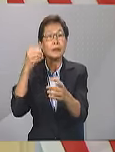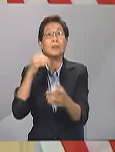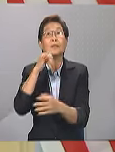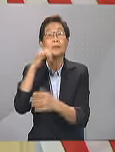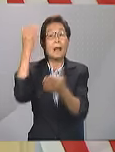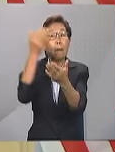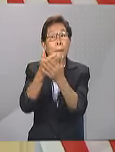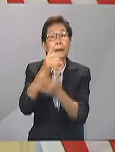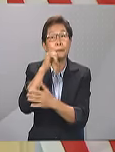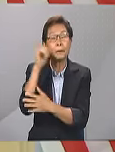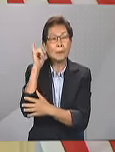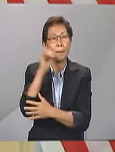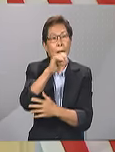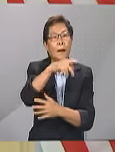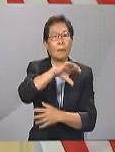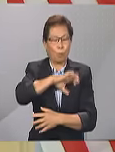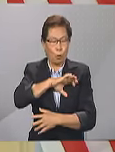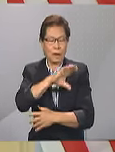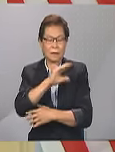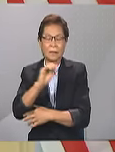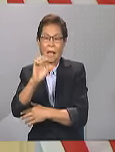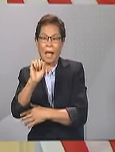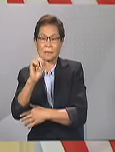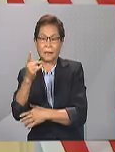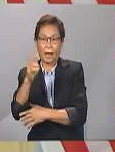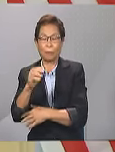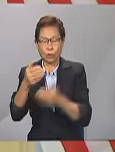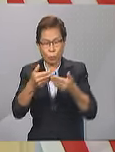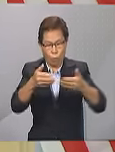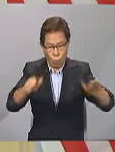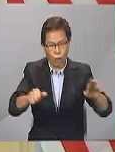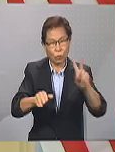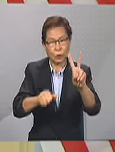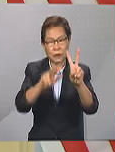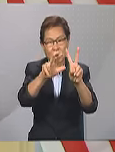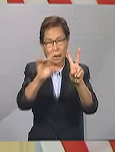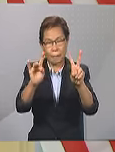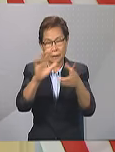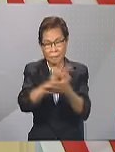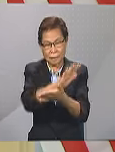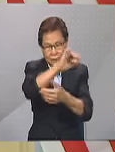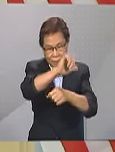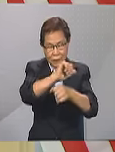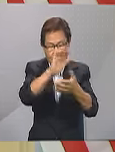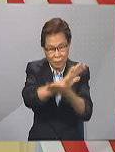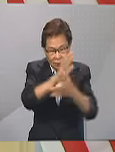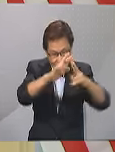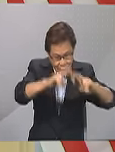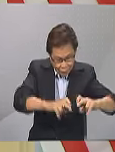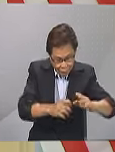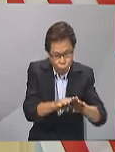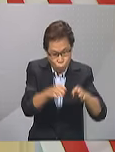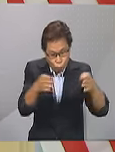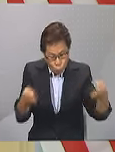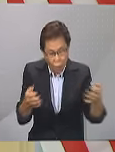pilih rem dan SGM telah membuka 238 kertas catatan